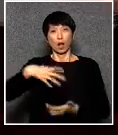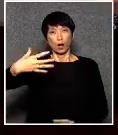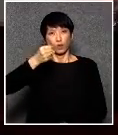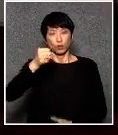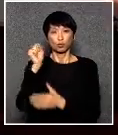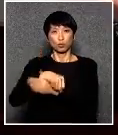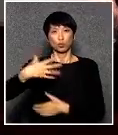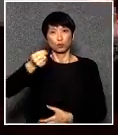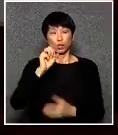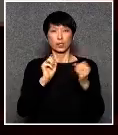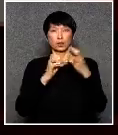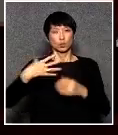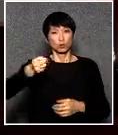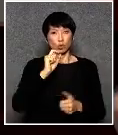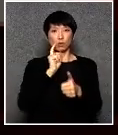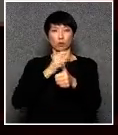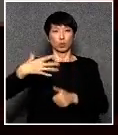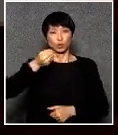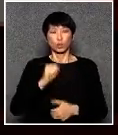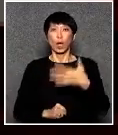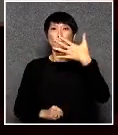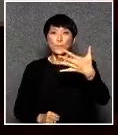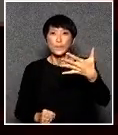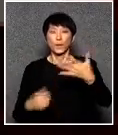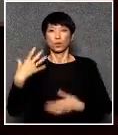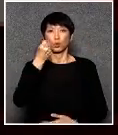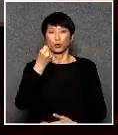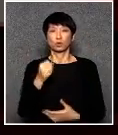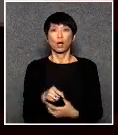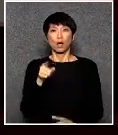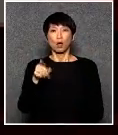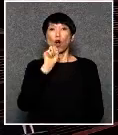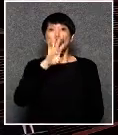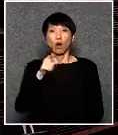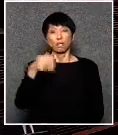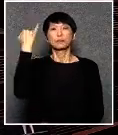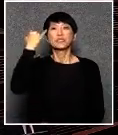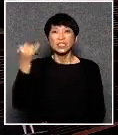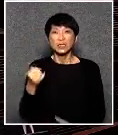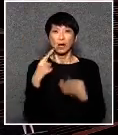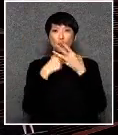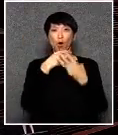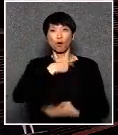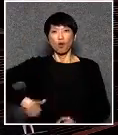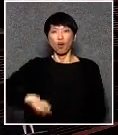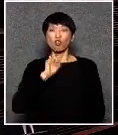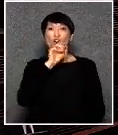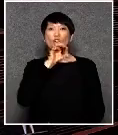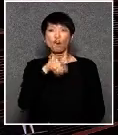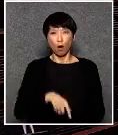權、質詢權、彈劾權有5個權嘅，唔講你都可能唔知啊。黃國興講下講，係